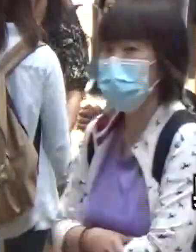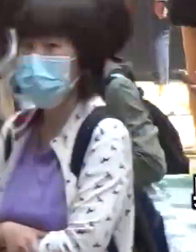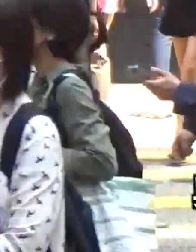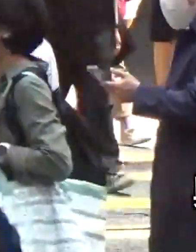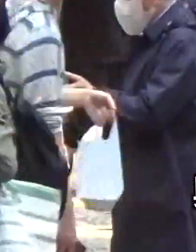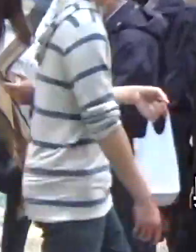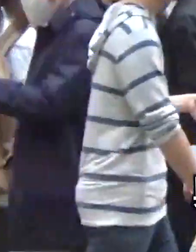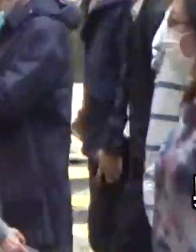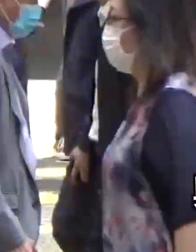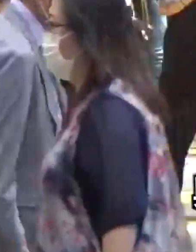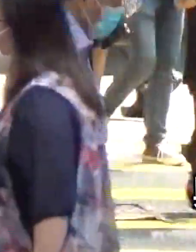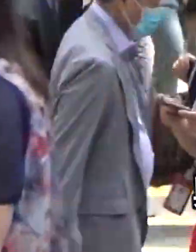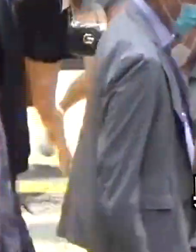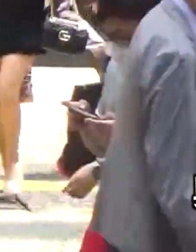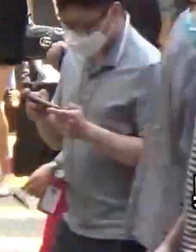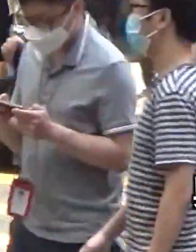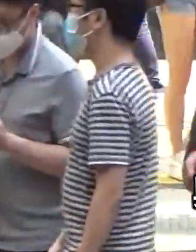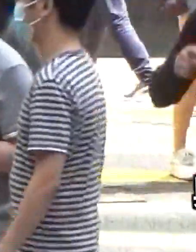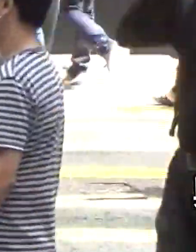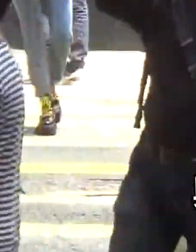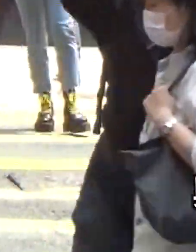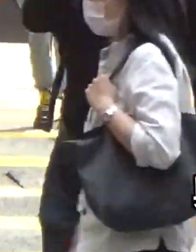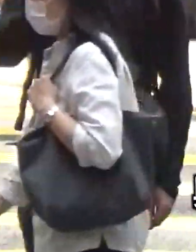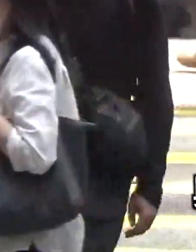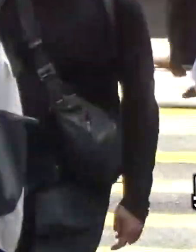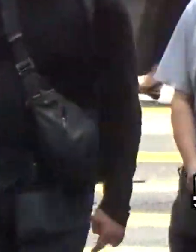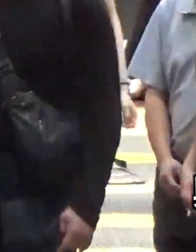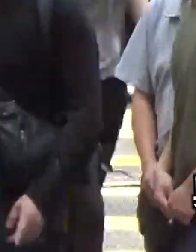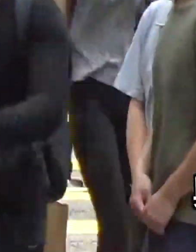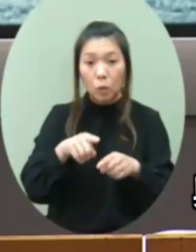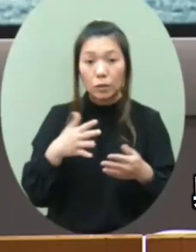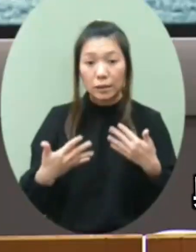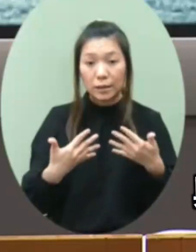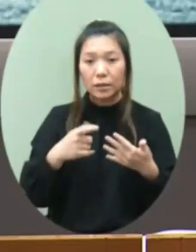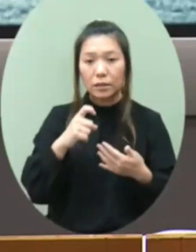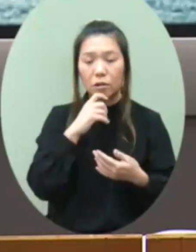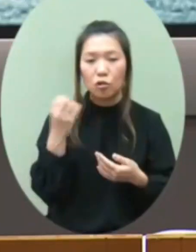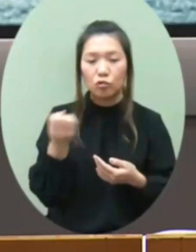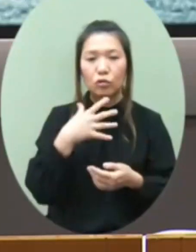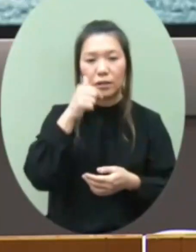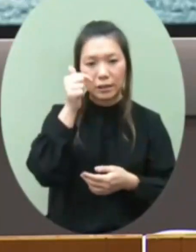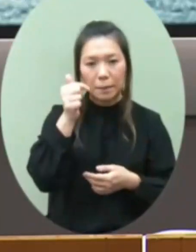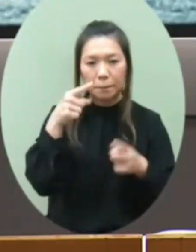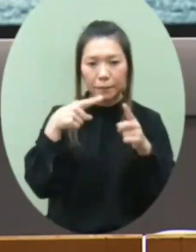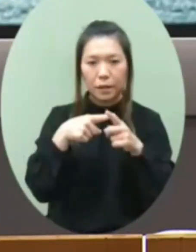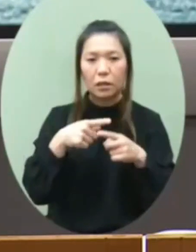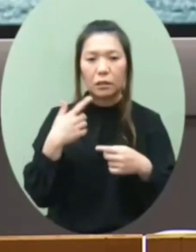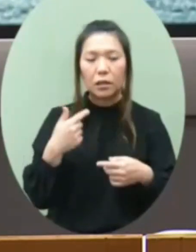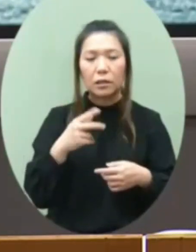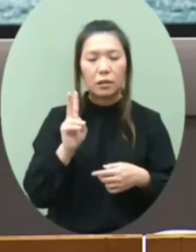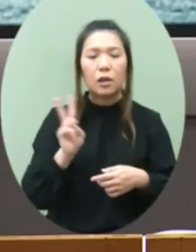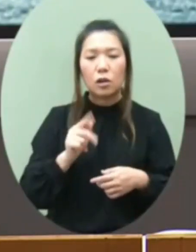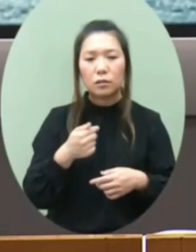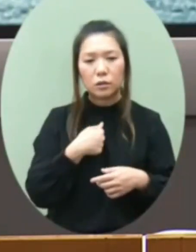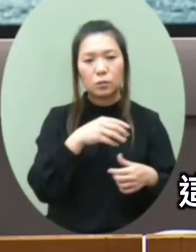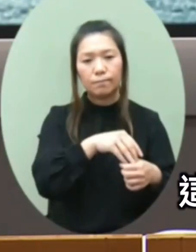嘅。咁佢同佢翻工一齊喺辦公室工作嘅人士大概有10位度咧，都係需要接受檢疫